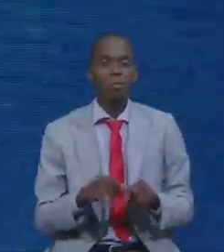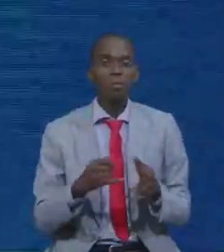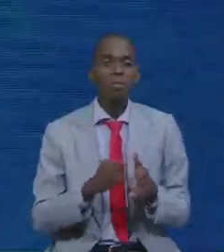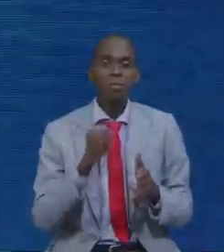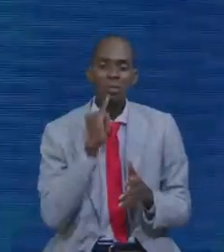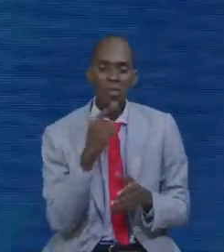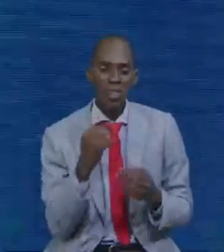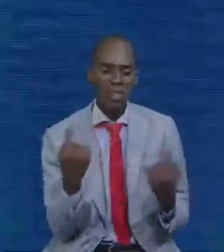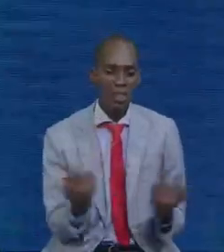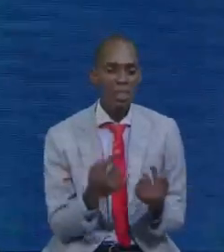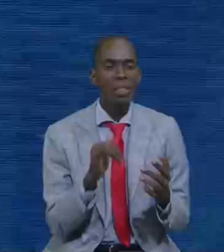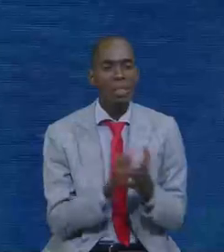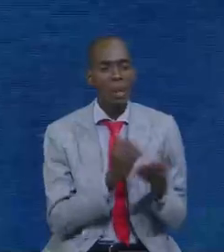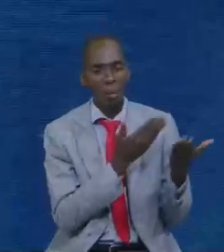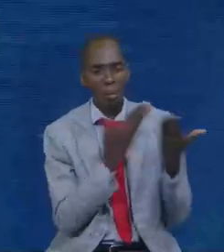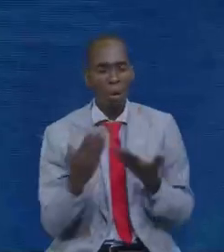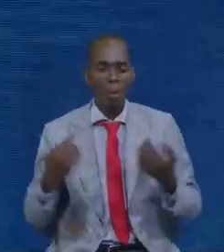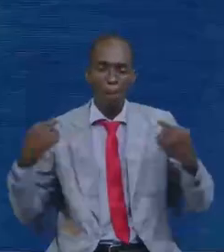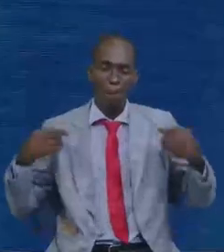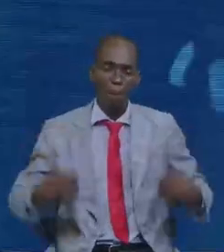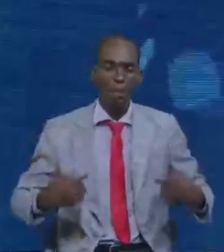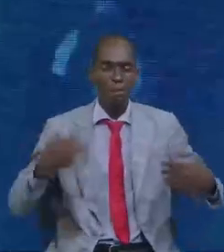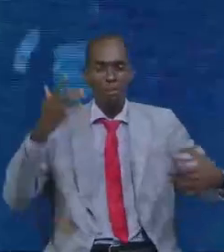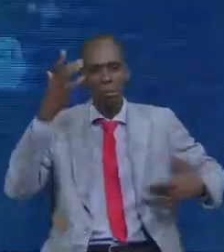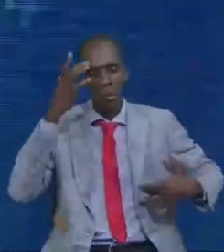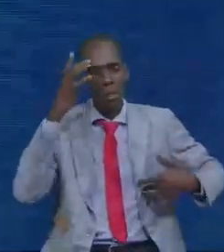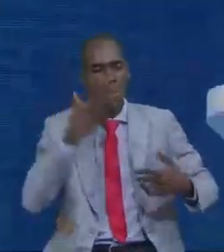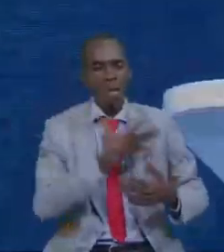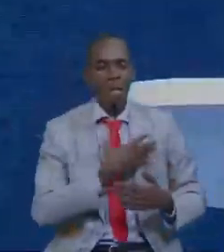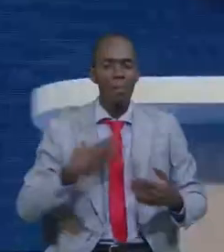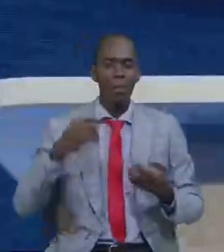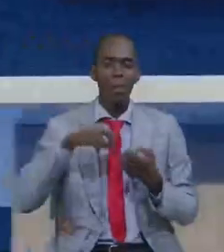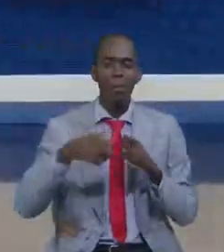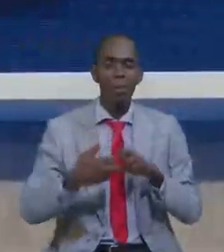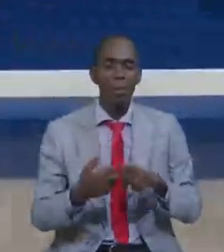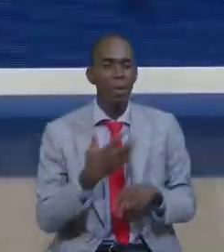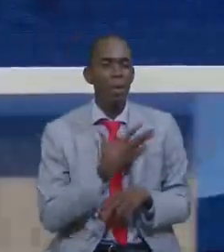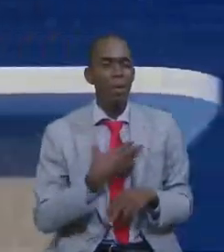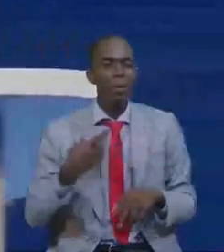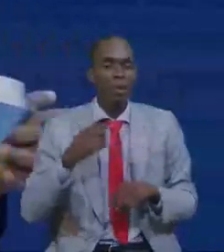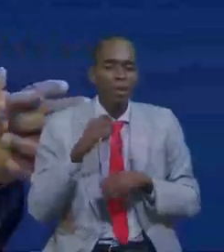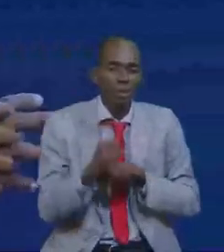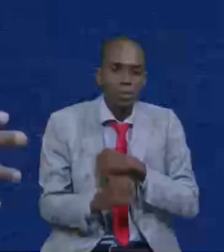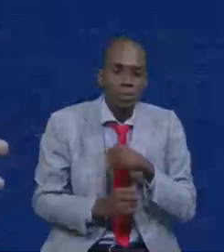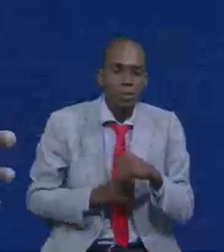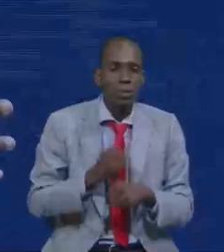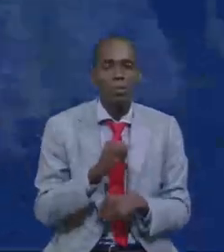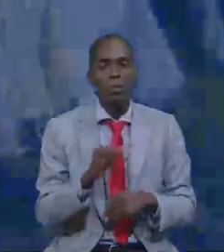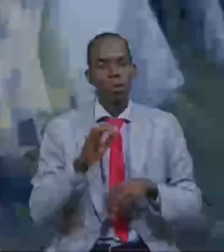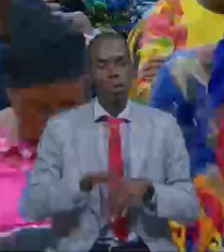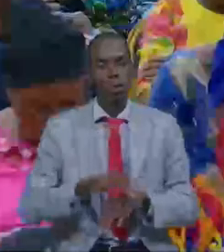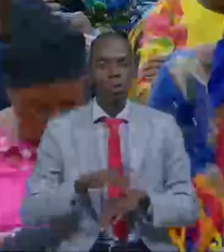C'est ça qui cause l'affliction et la maladie et les problèmes et la souffrance sur la terre. Il